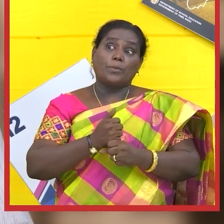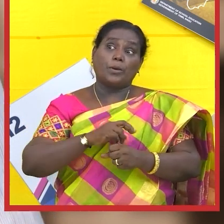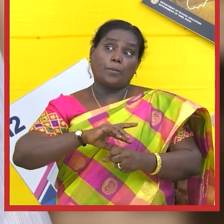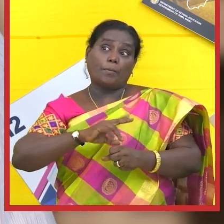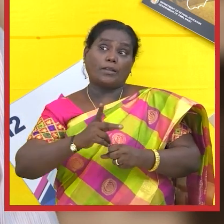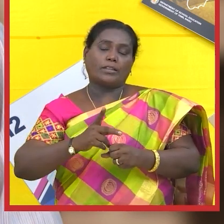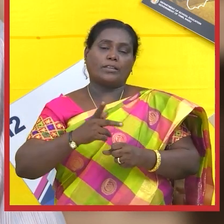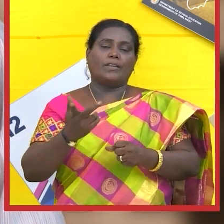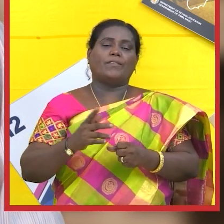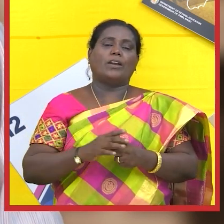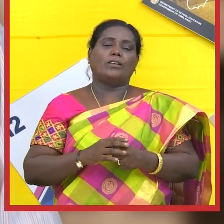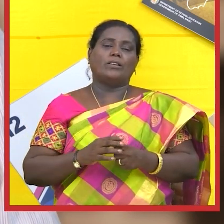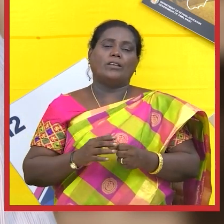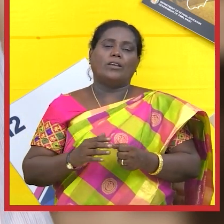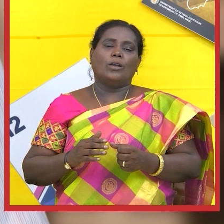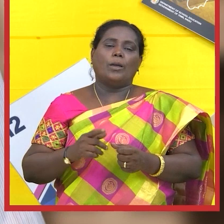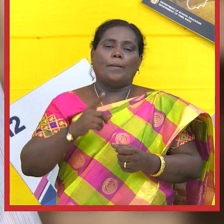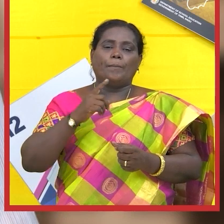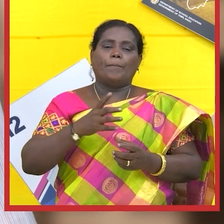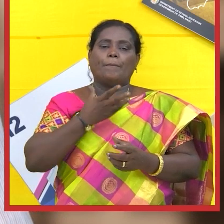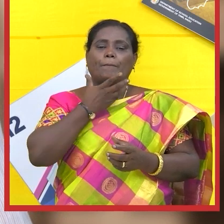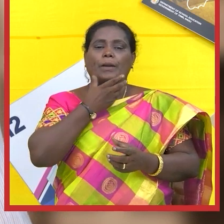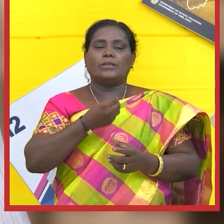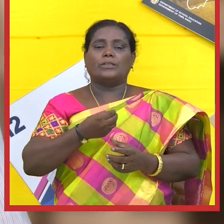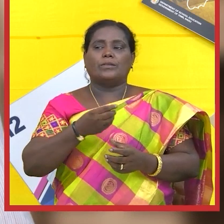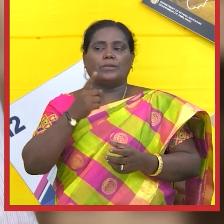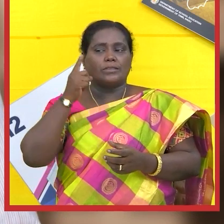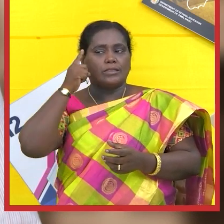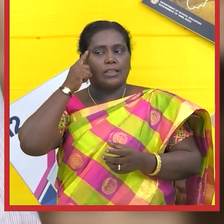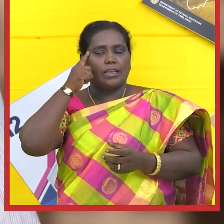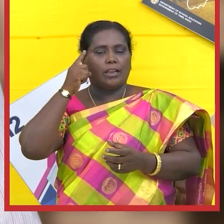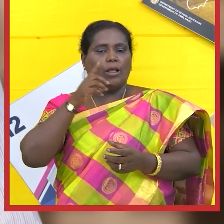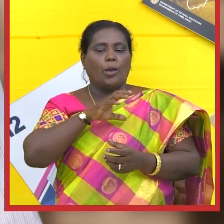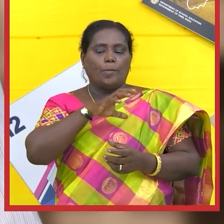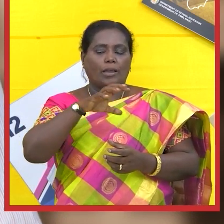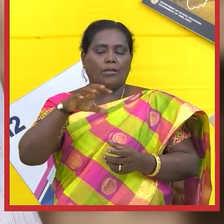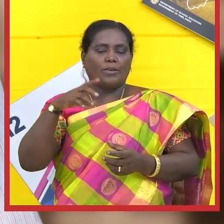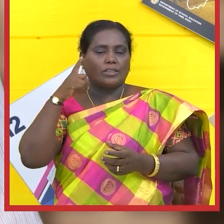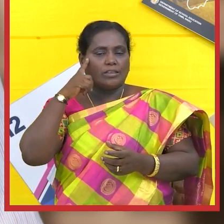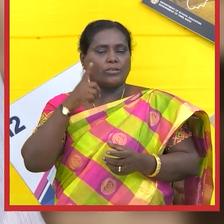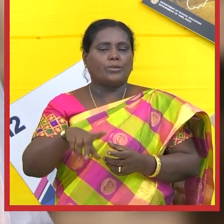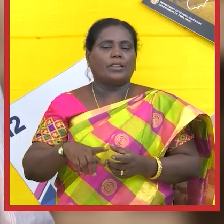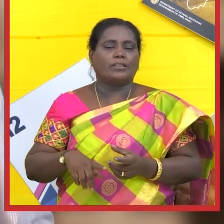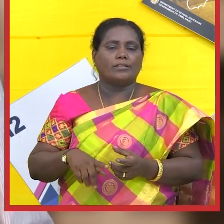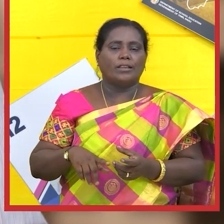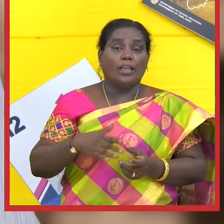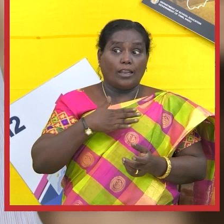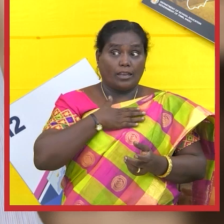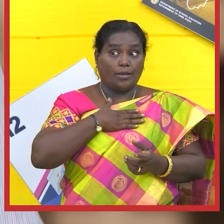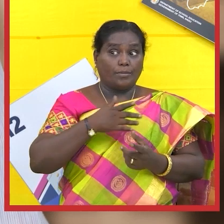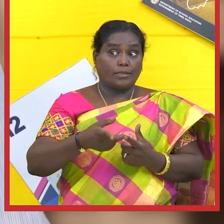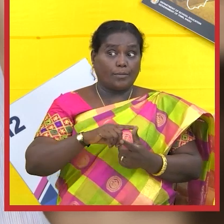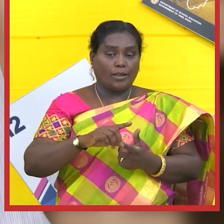விளைவாக பகுத்தறிவு சிந்தனைகள் மக்கள் மனதிலே தோன்றியது. இந்த பகுத்தறிவு சிந்தனைகள் நம் தமிழ்நாட்டுக்கு